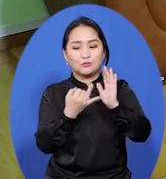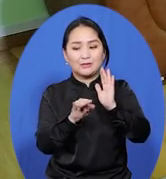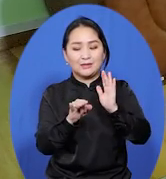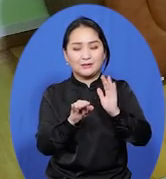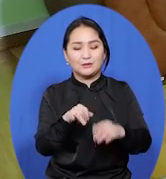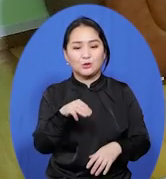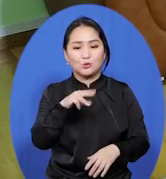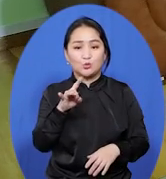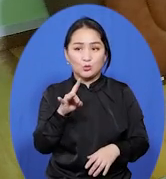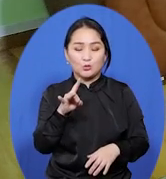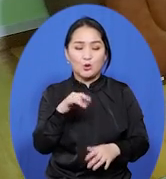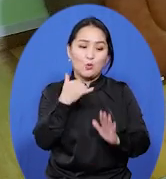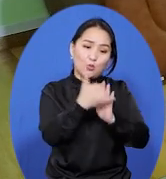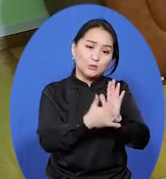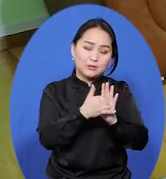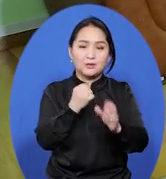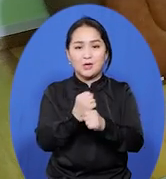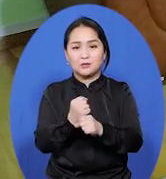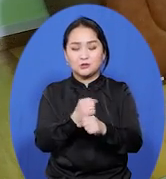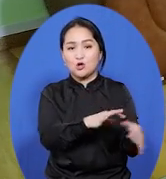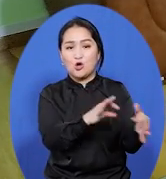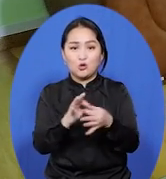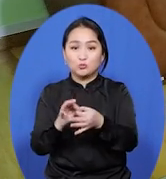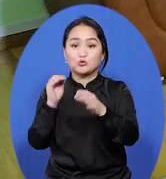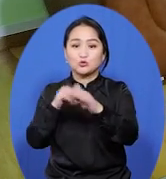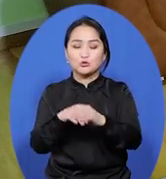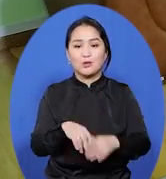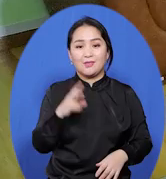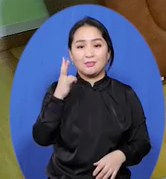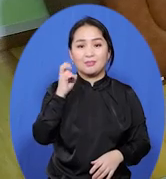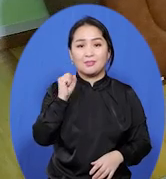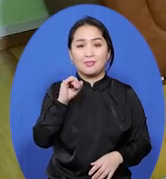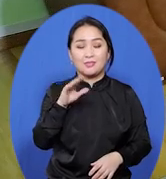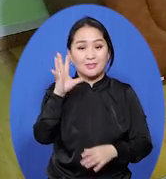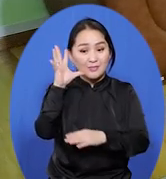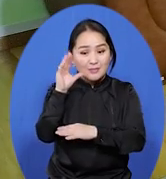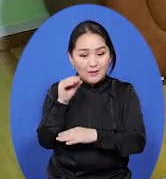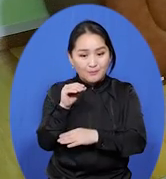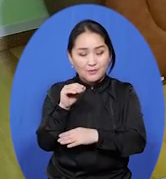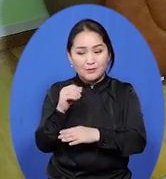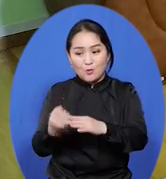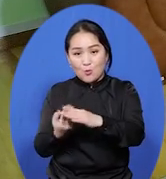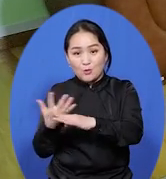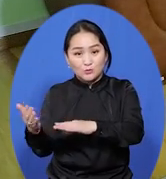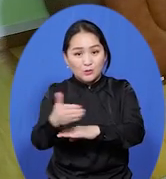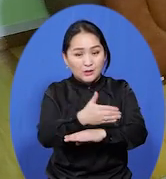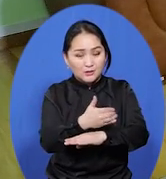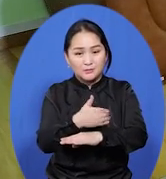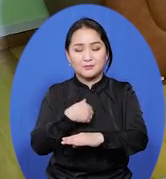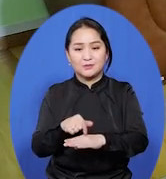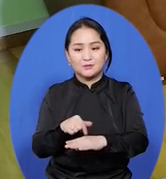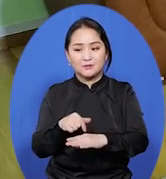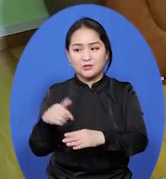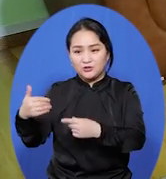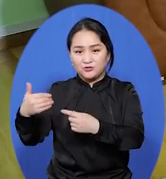470 эдийг нь төр болон удирдлын ажил зуушилж ажилласан. Энэ намрын ургац цуралтын ажил дээр бид нэлийн төлхөө энийг ажилууллаа л да. Тэрээс